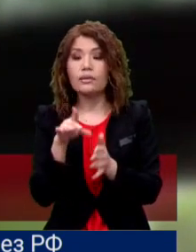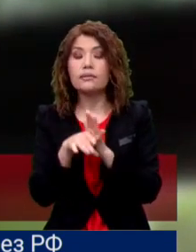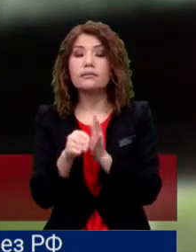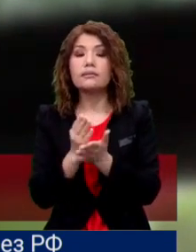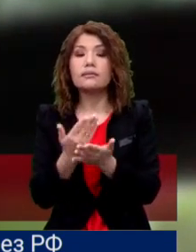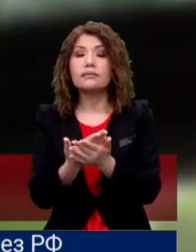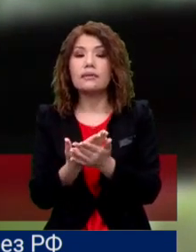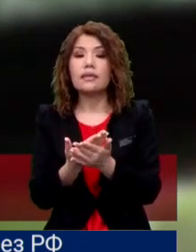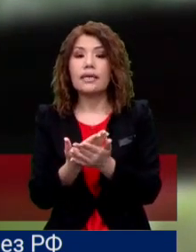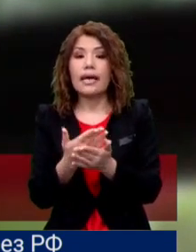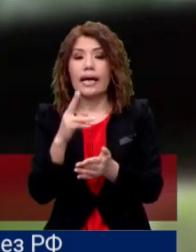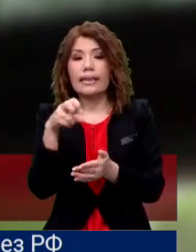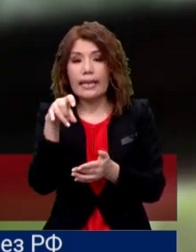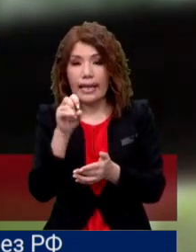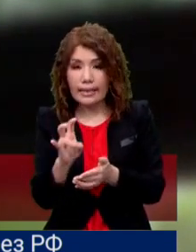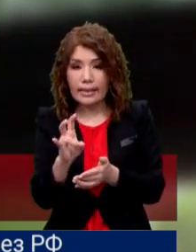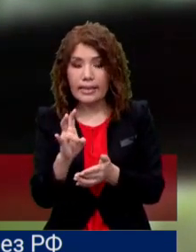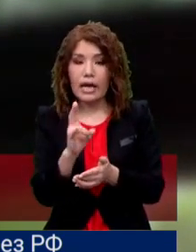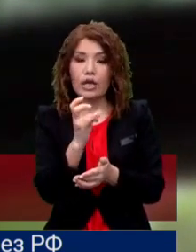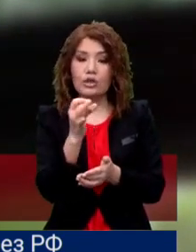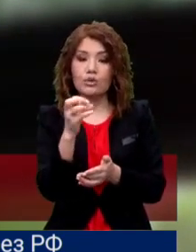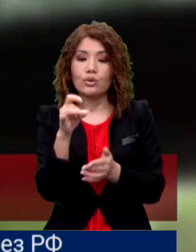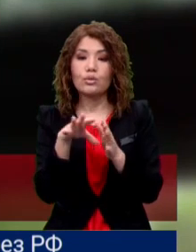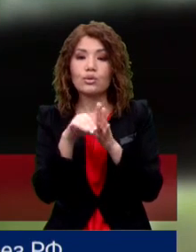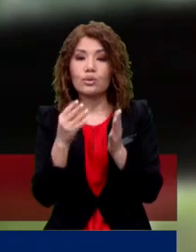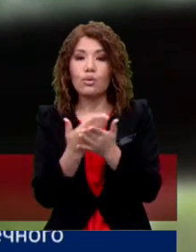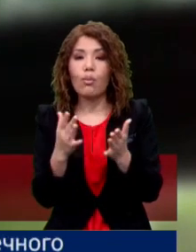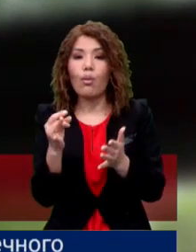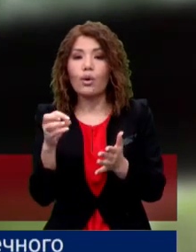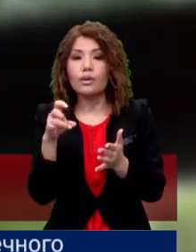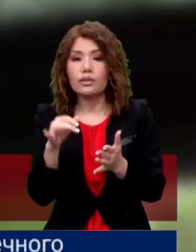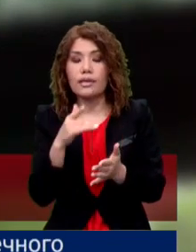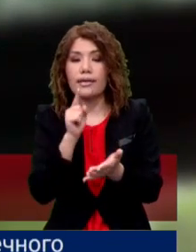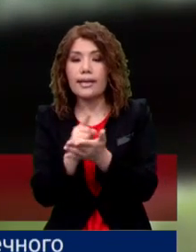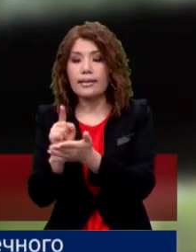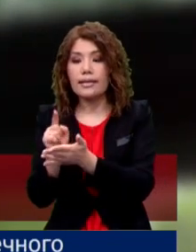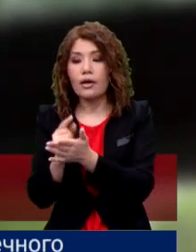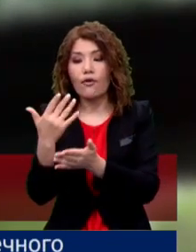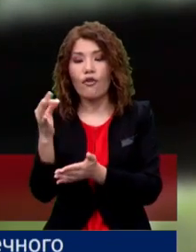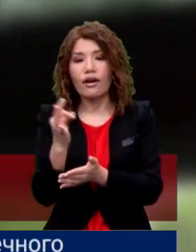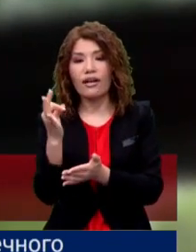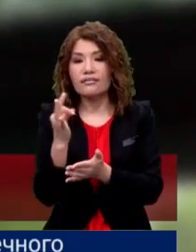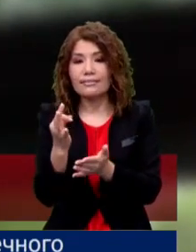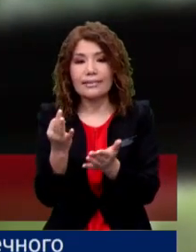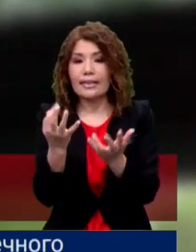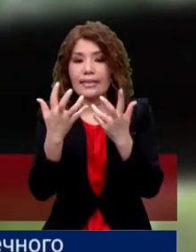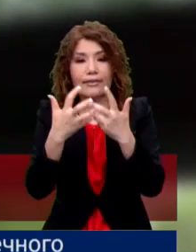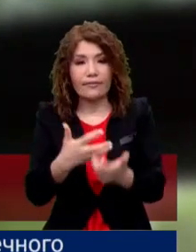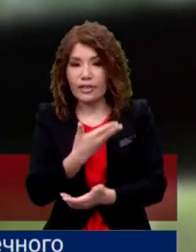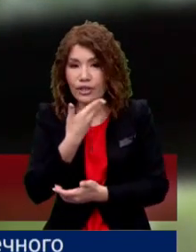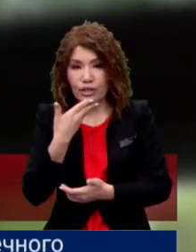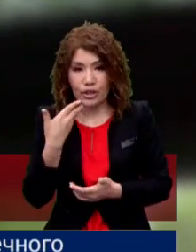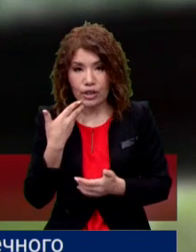барысында ол жаңағы КДН, яғни коэффициент долговой нагрузки, немесе борышкердің міндеттемесінің коэффициенті есептелінбейді.